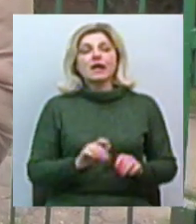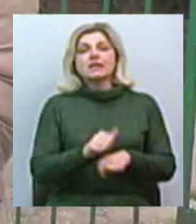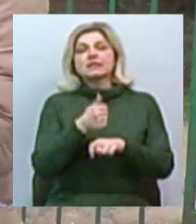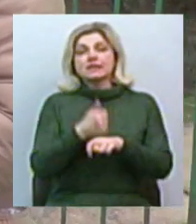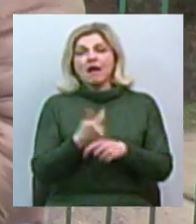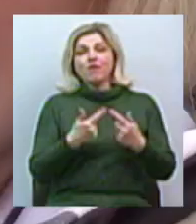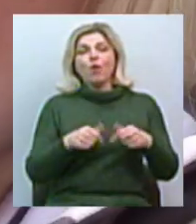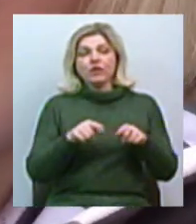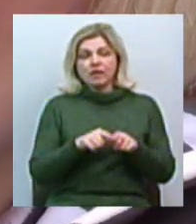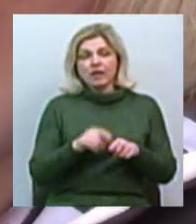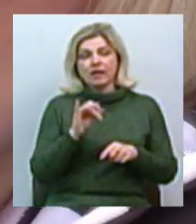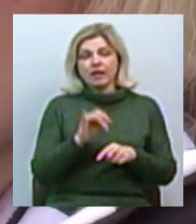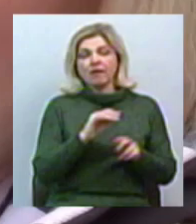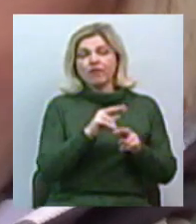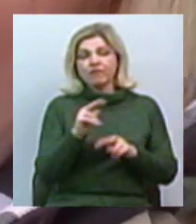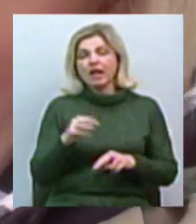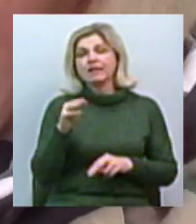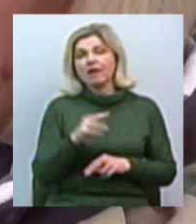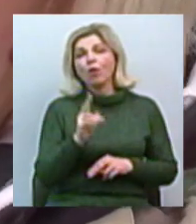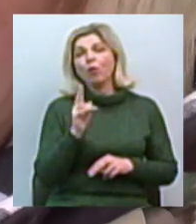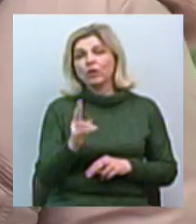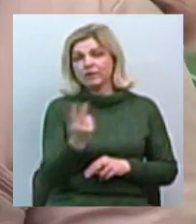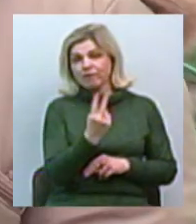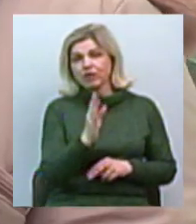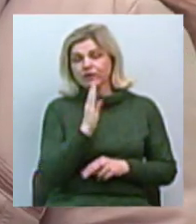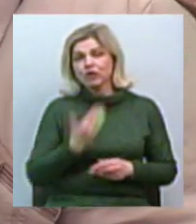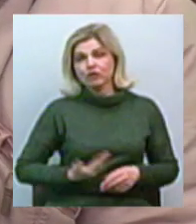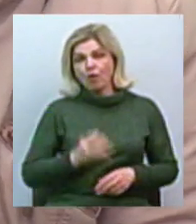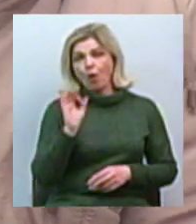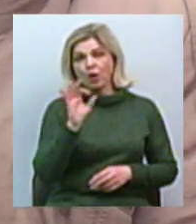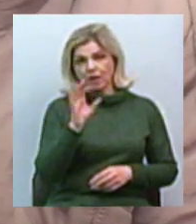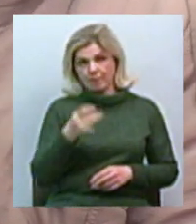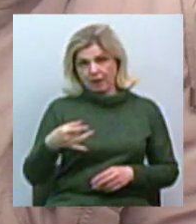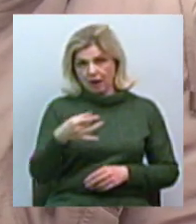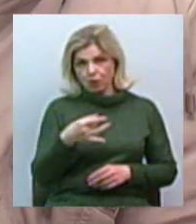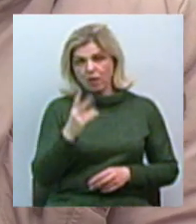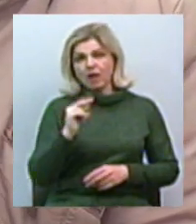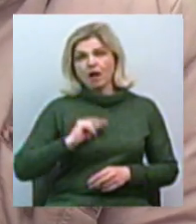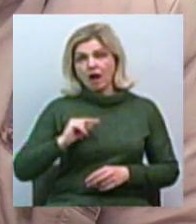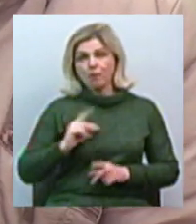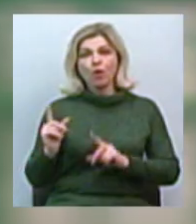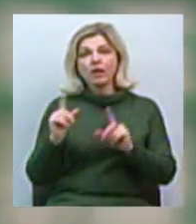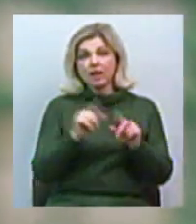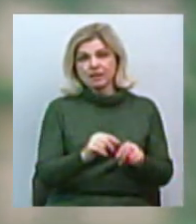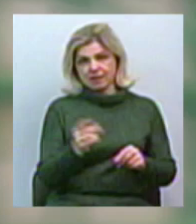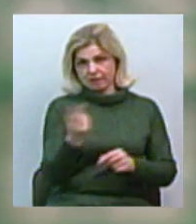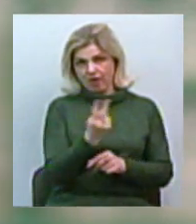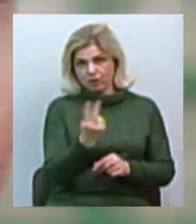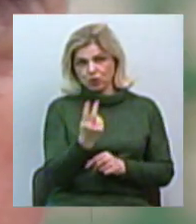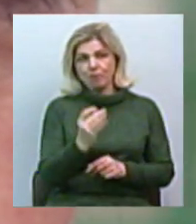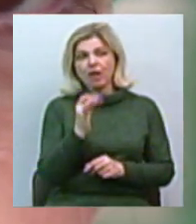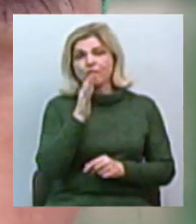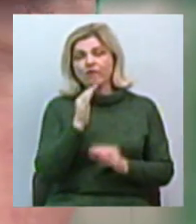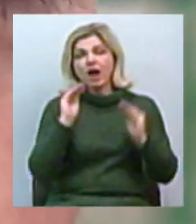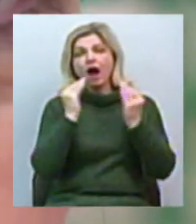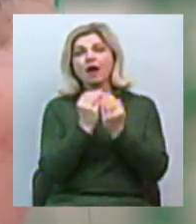Олена Олейник та доглядачка за тваринами Тетяна Курнікова живуть в Корабельному районі міста. На роботу їздять разом. Розповідають, під час